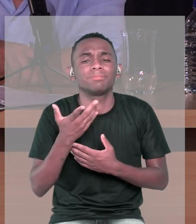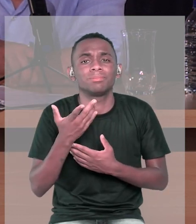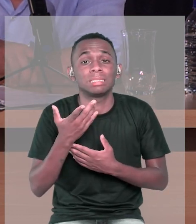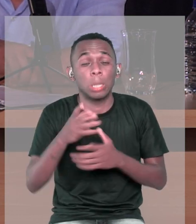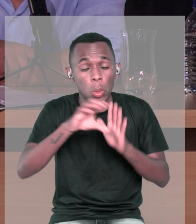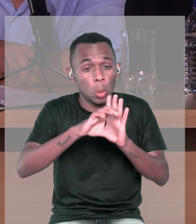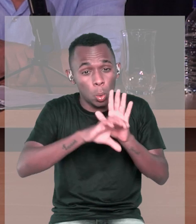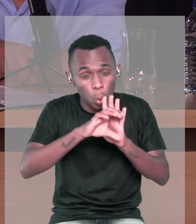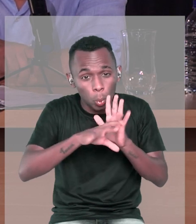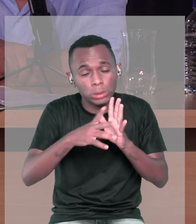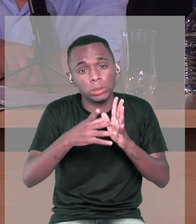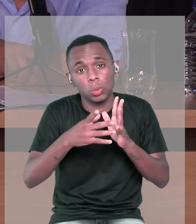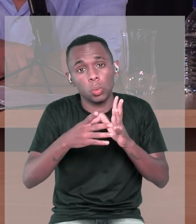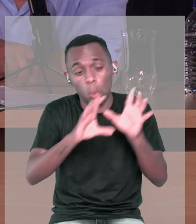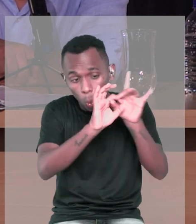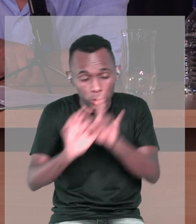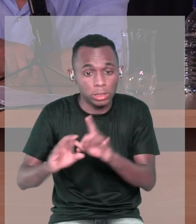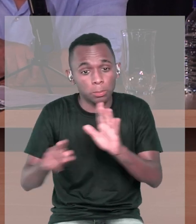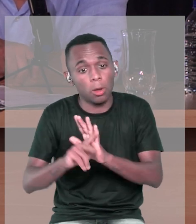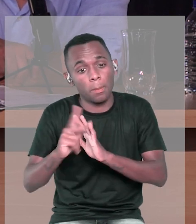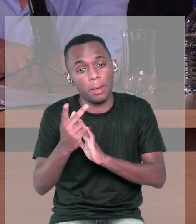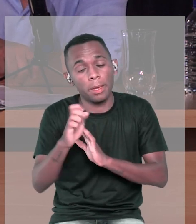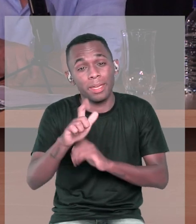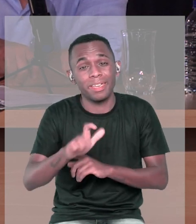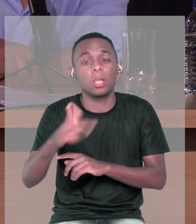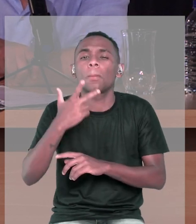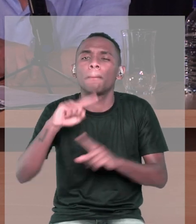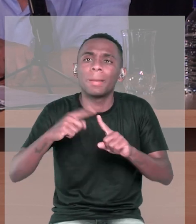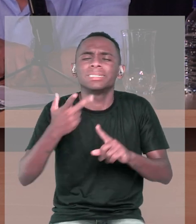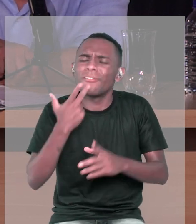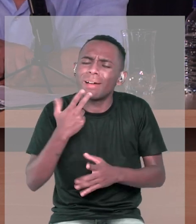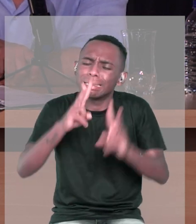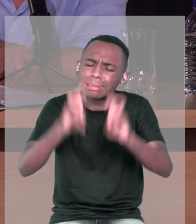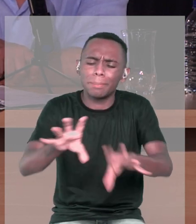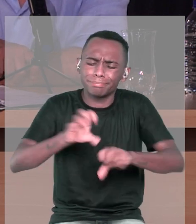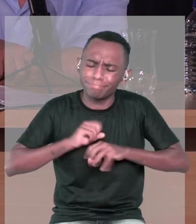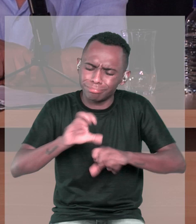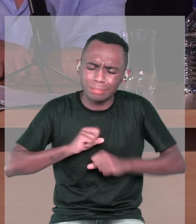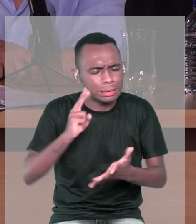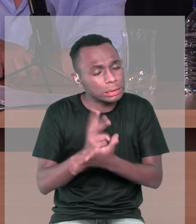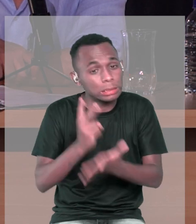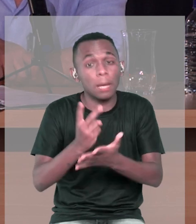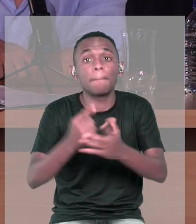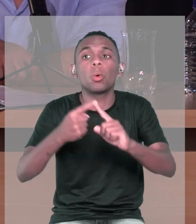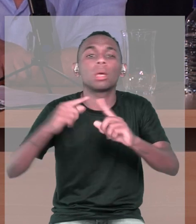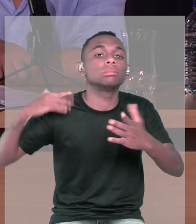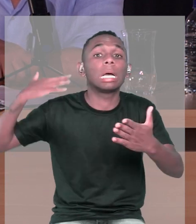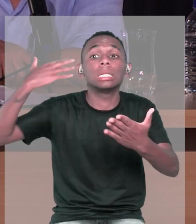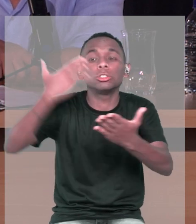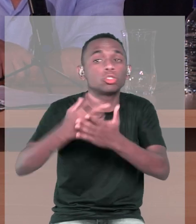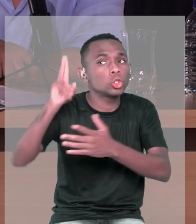aqui no contexto filosófico de Hegel, mas ele fala de apropriação o tempo todo. A história seria a